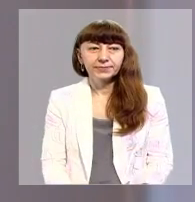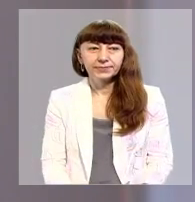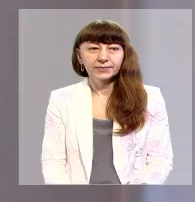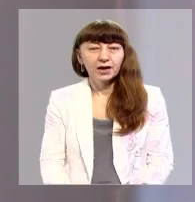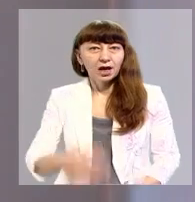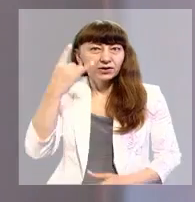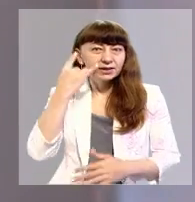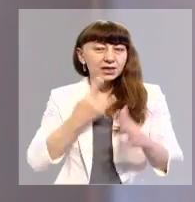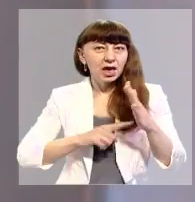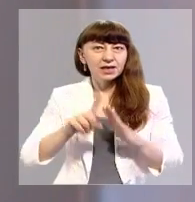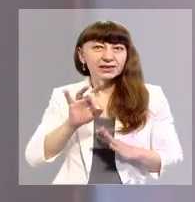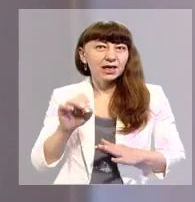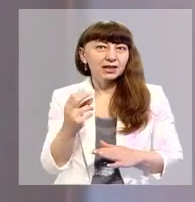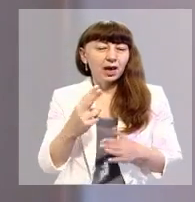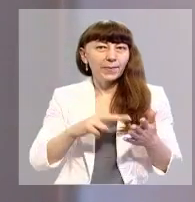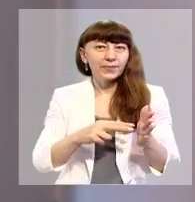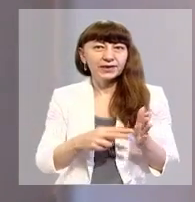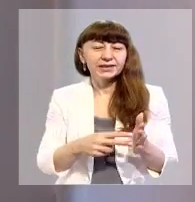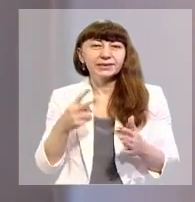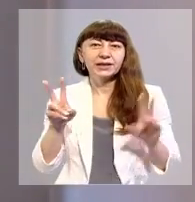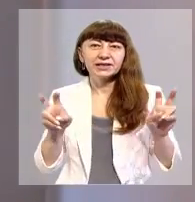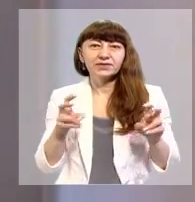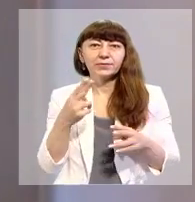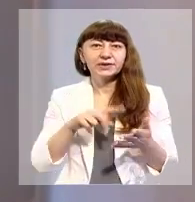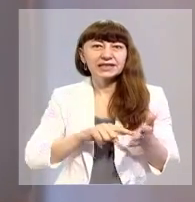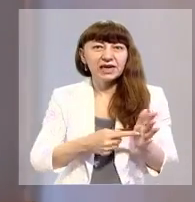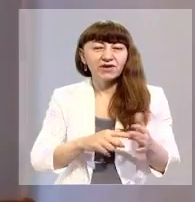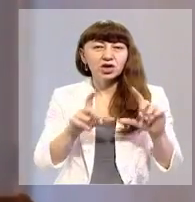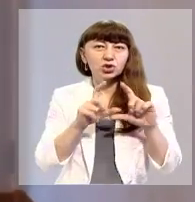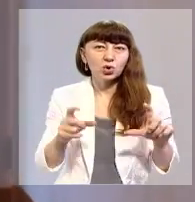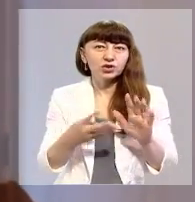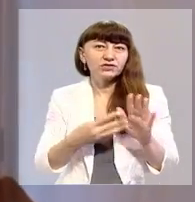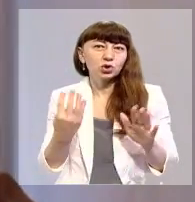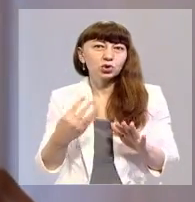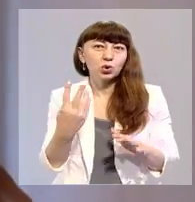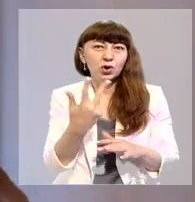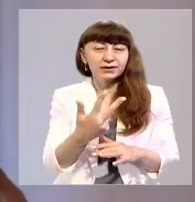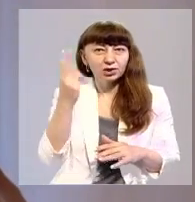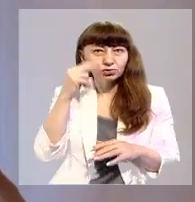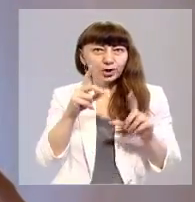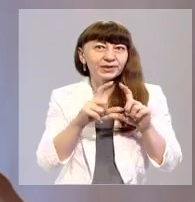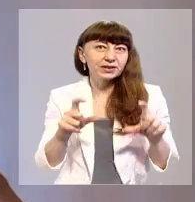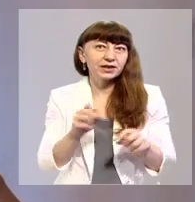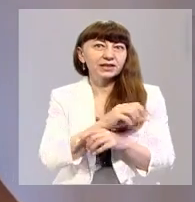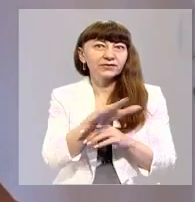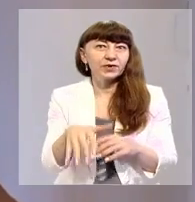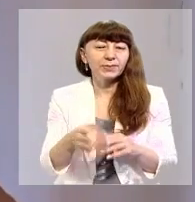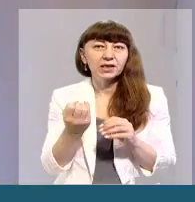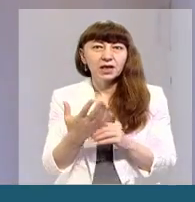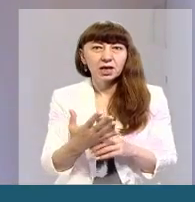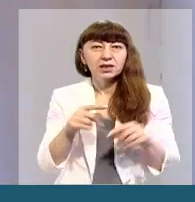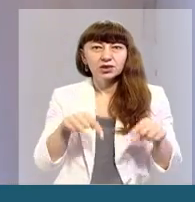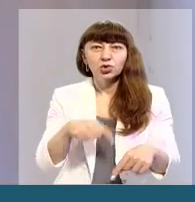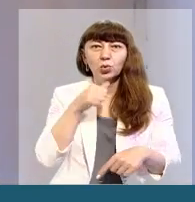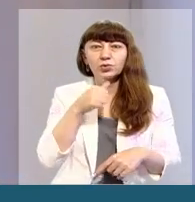В Казахстане стартовал национальный проект «Целевая школа». Он охватит 943 общеобразовательных учебных заведений, 15 из которых